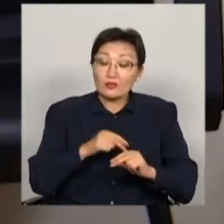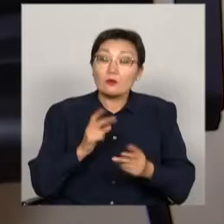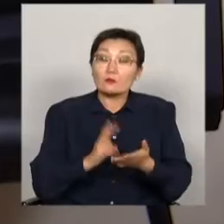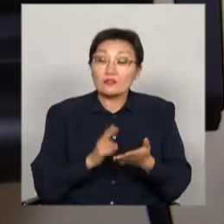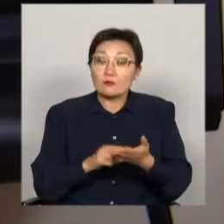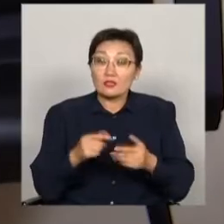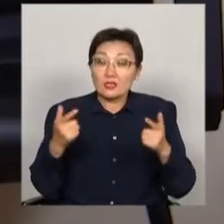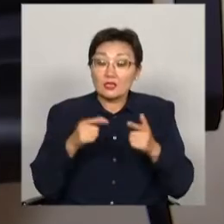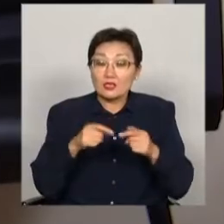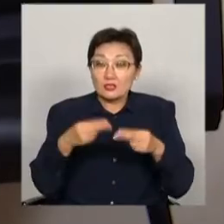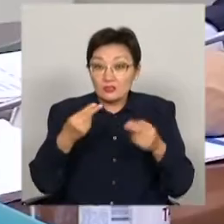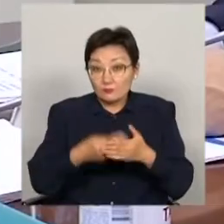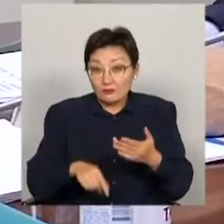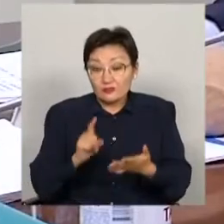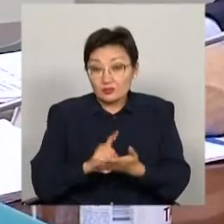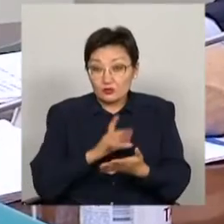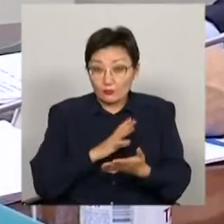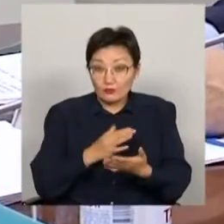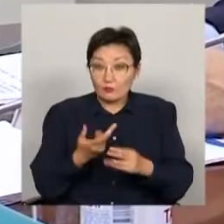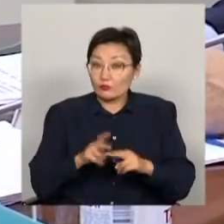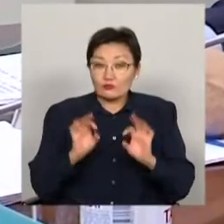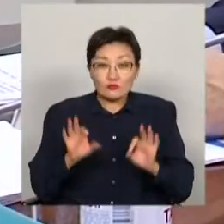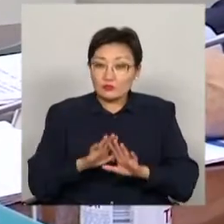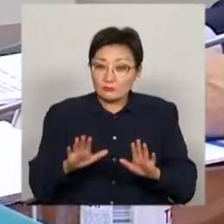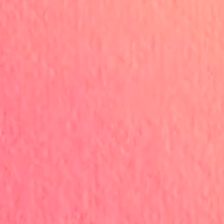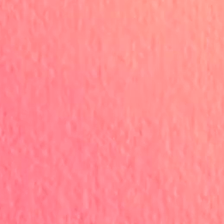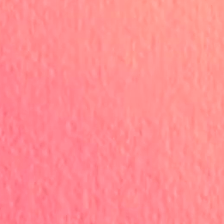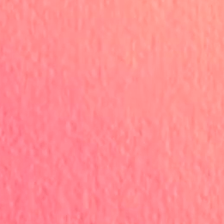растайтын хабарлама болса жеткілікті. Бұл әділетсіздік.